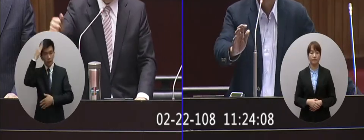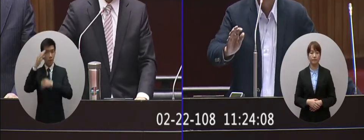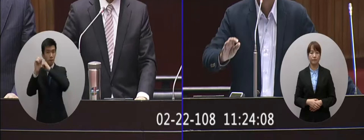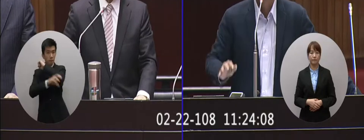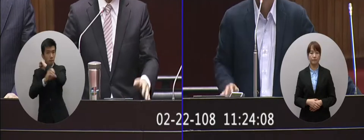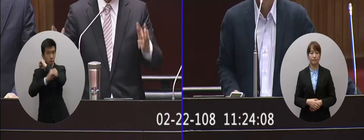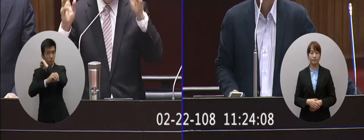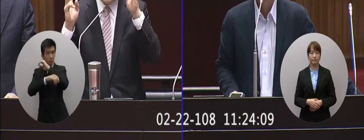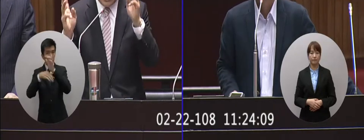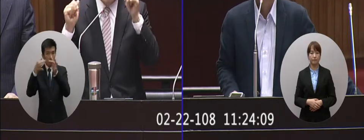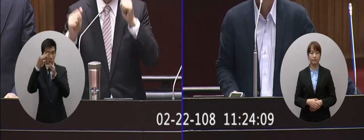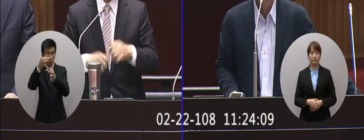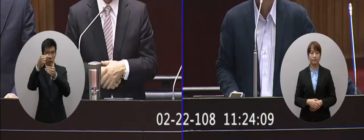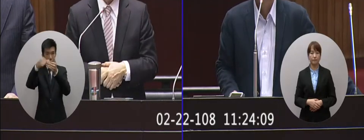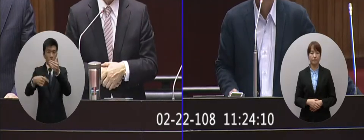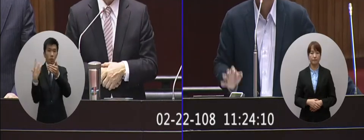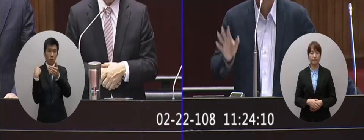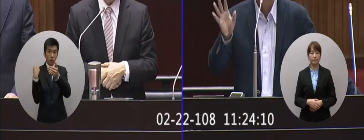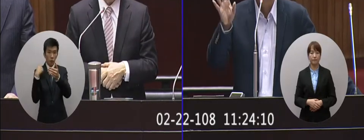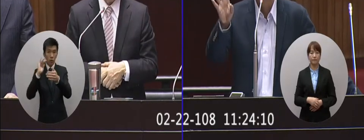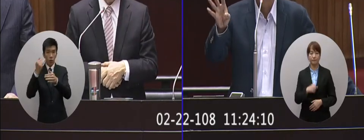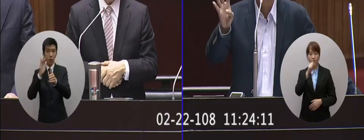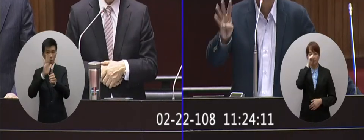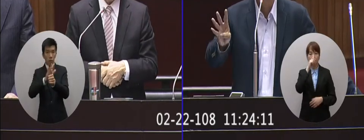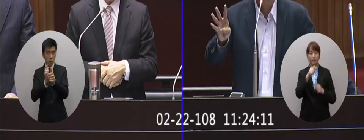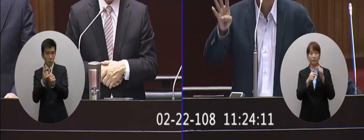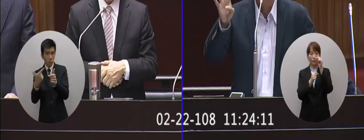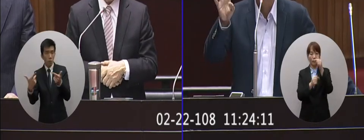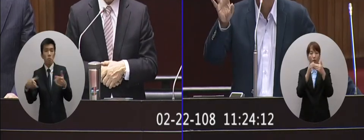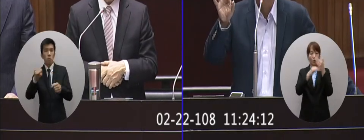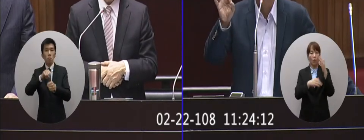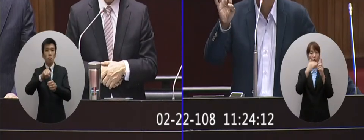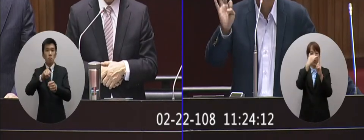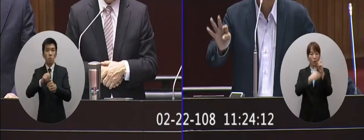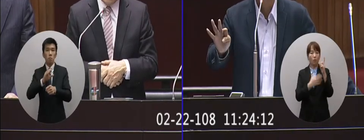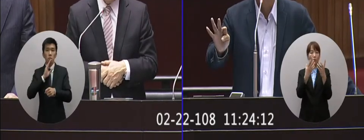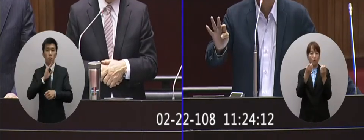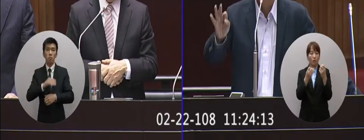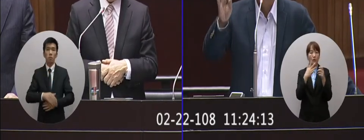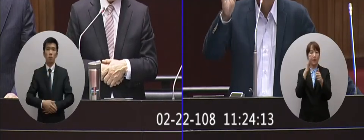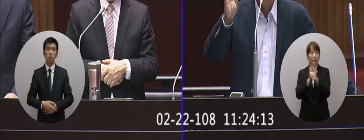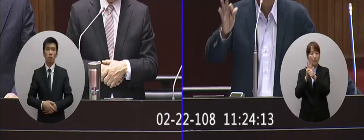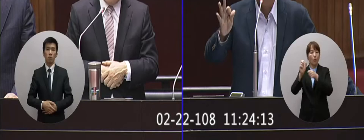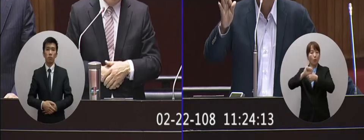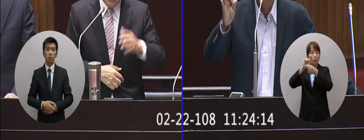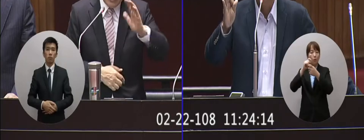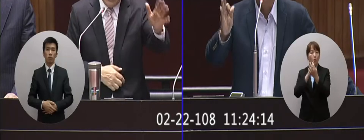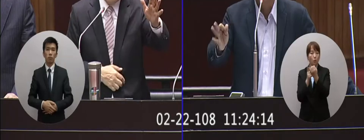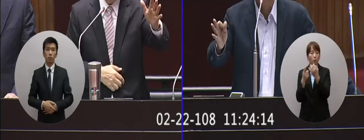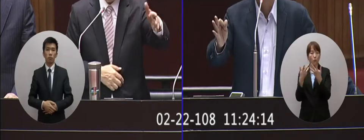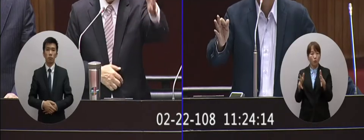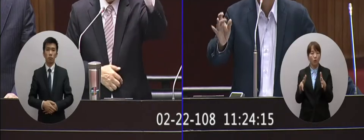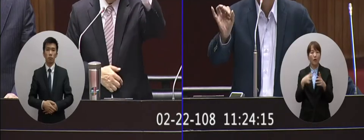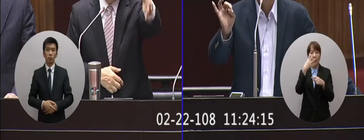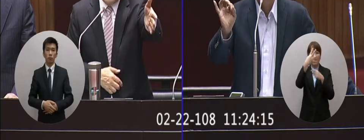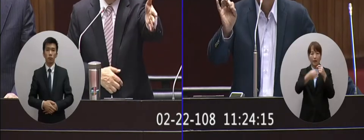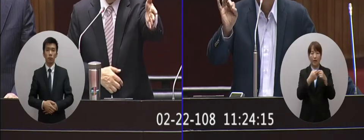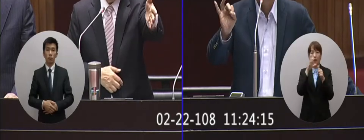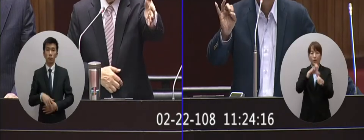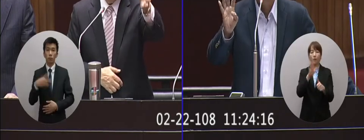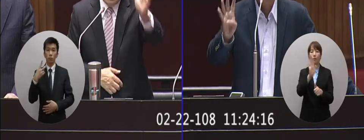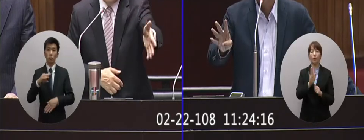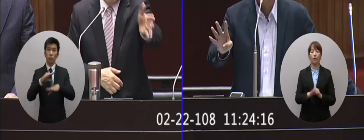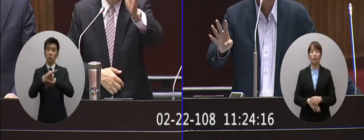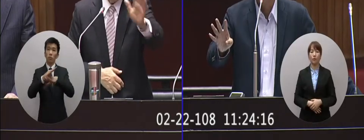忙加真多，这三个方向。 好，标准无降低，帮忙加真多。 加真 多，淘汰无年限， 年